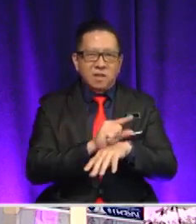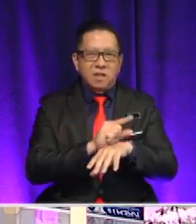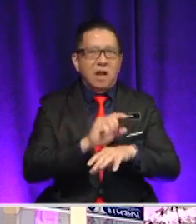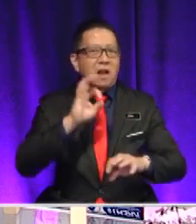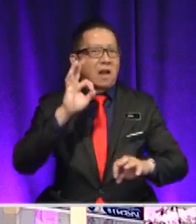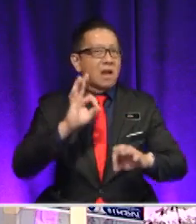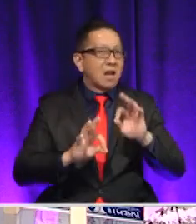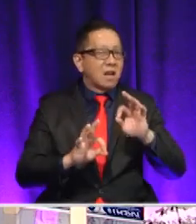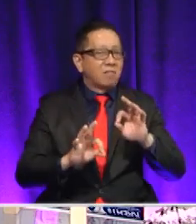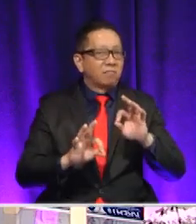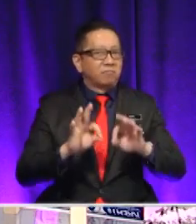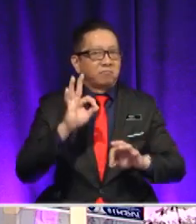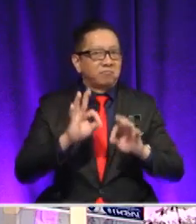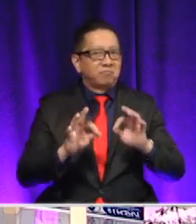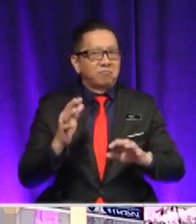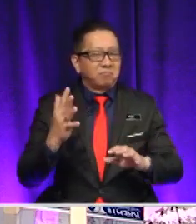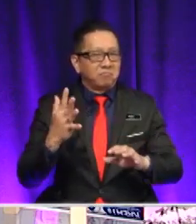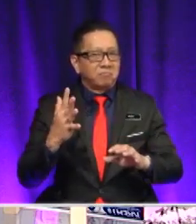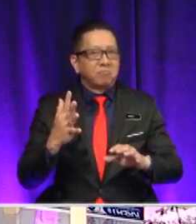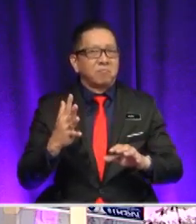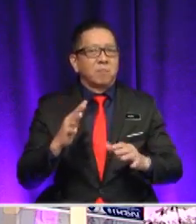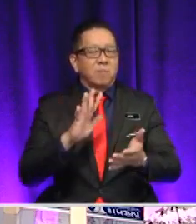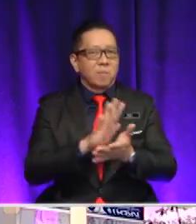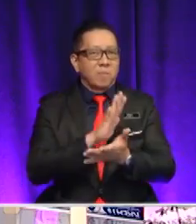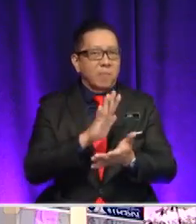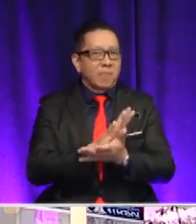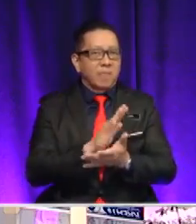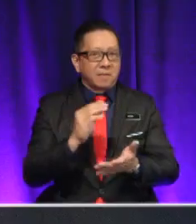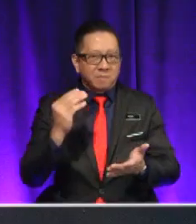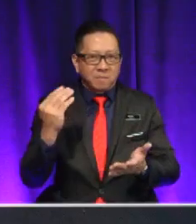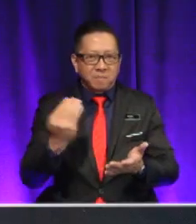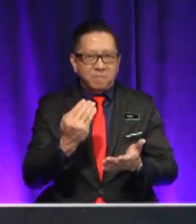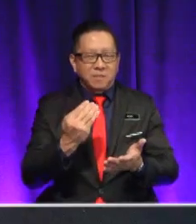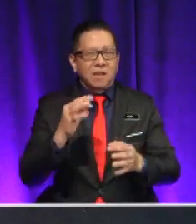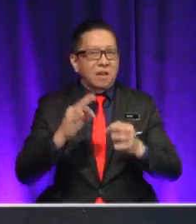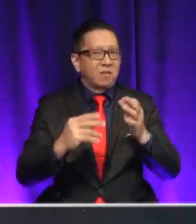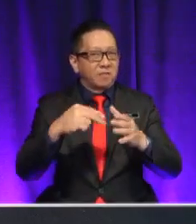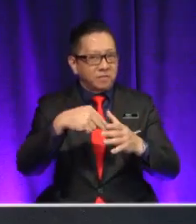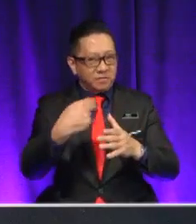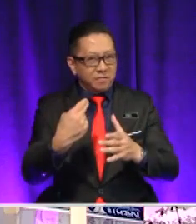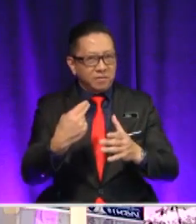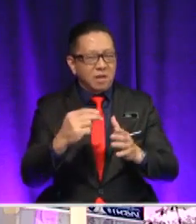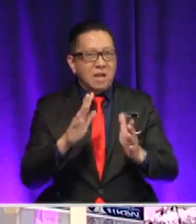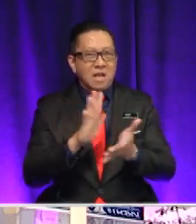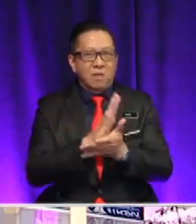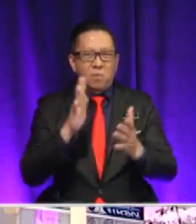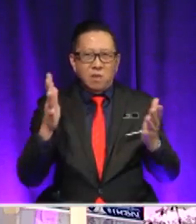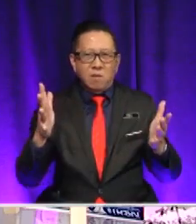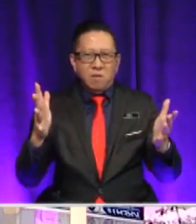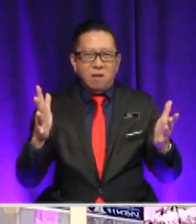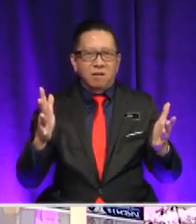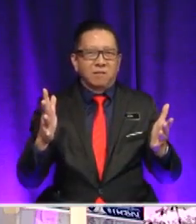lukisan oke kalau tengok karya dekat depan nih Eh besar-besar tapi kertas kayak Sydney kecil